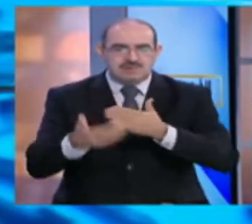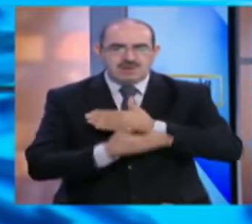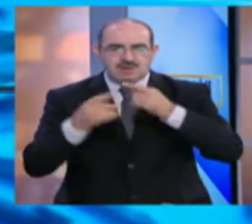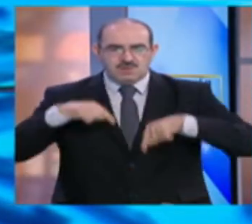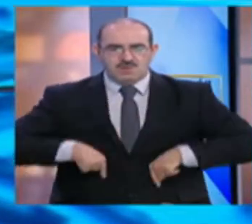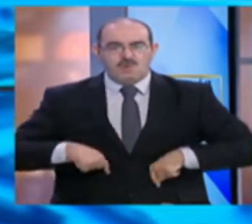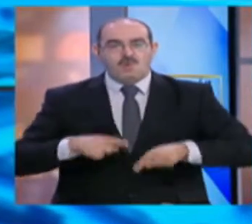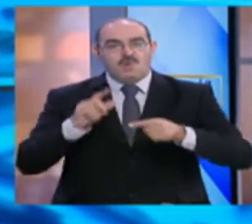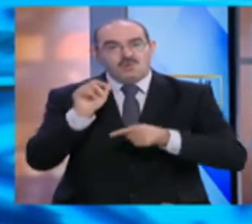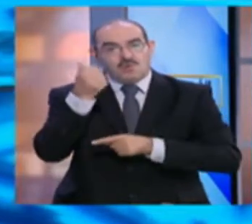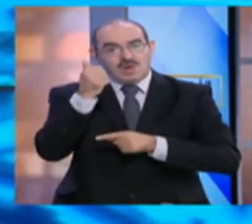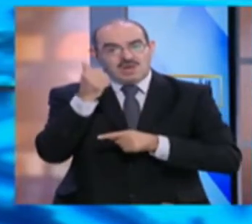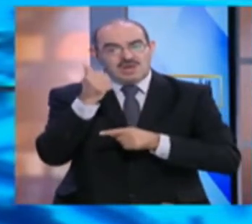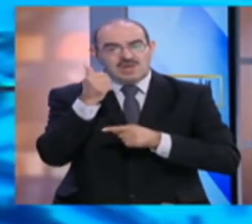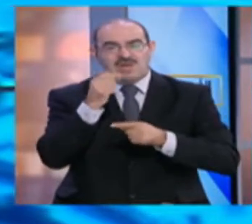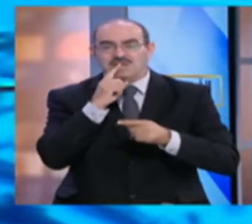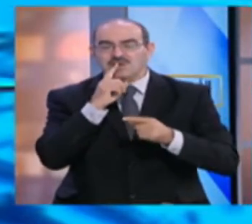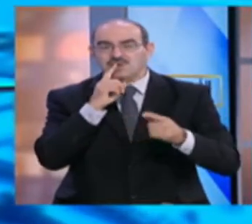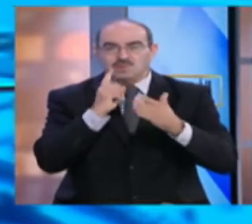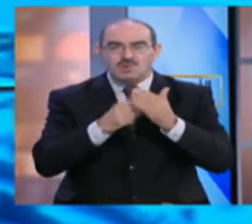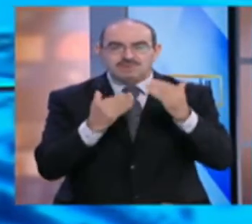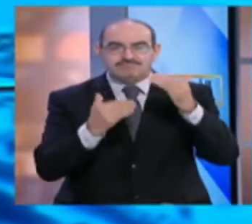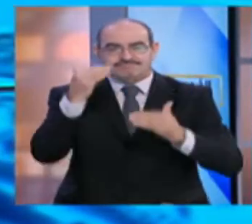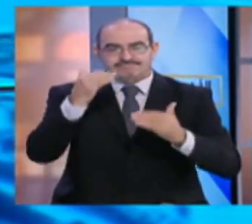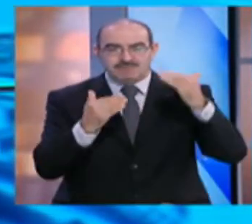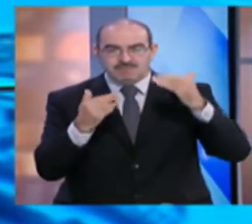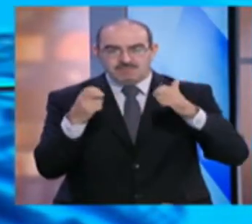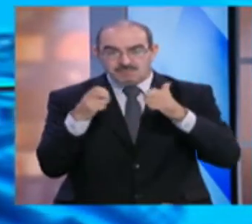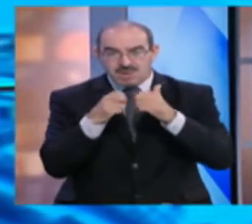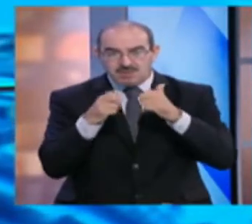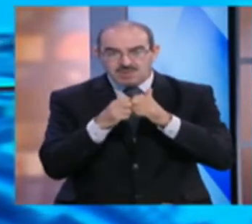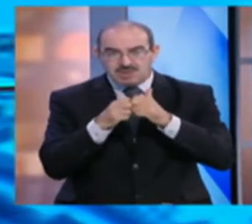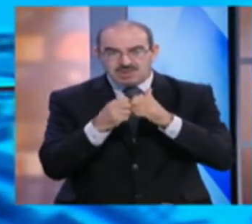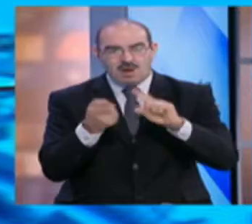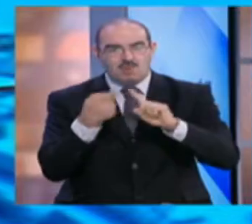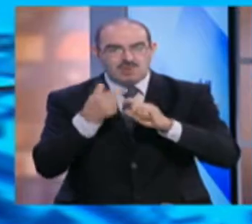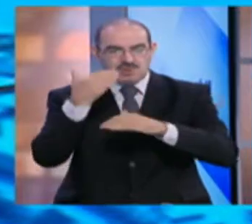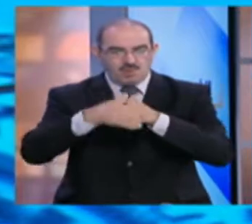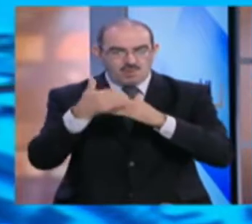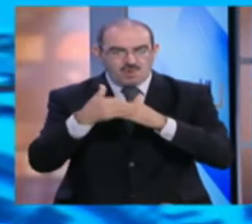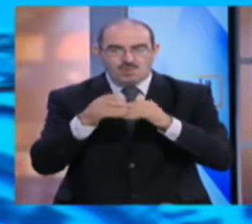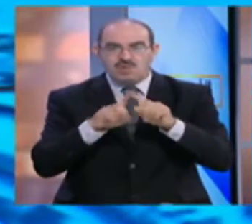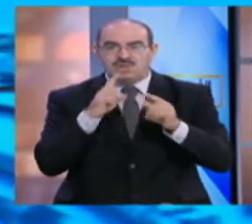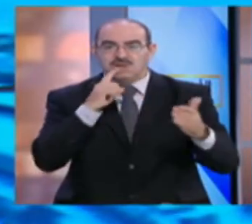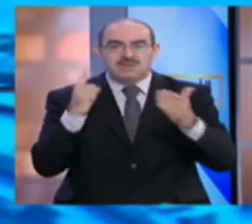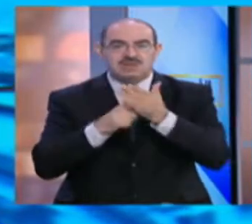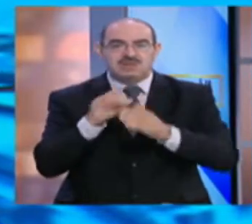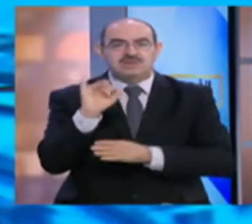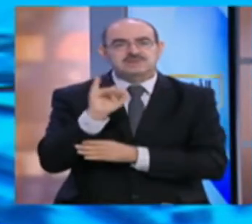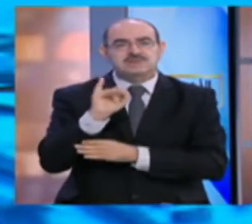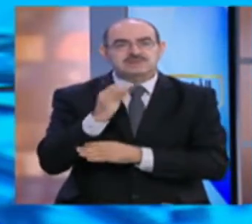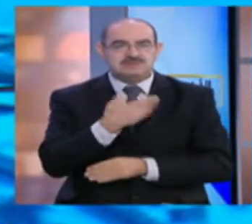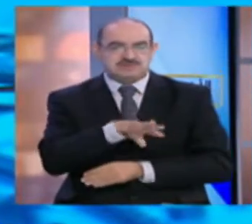والجهة الوحيدة المخولة للفصل في الزيادات التي تمس هذه المادة الأساسية، وأن القرار من